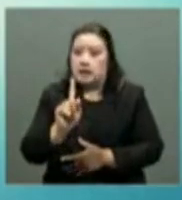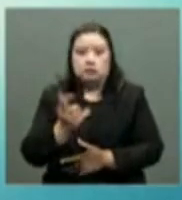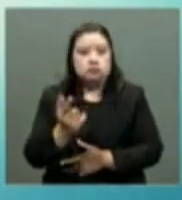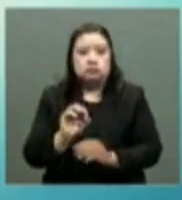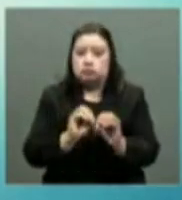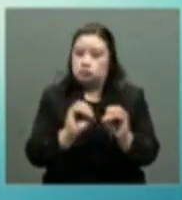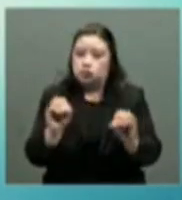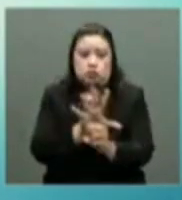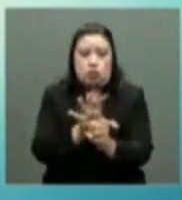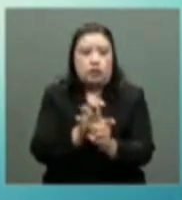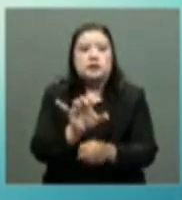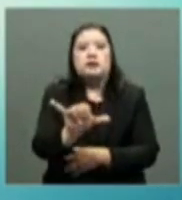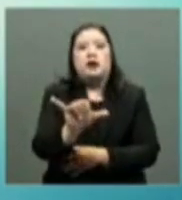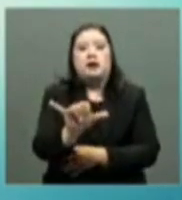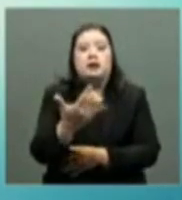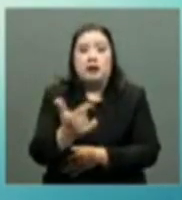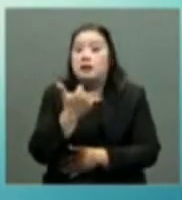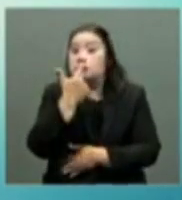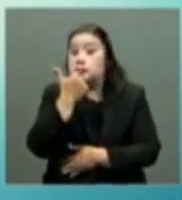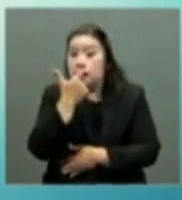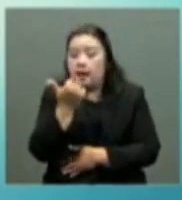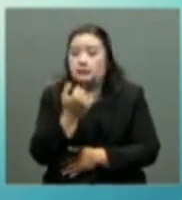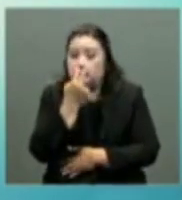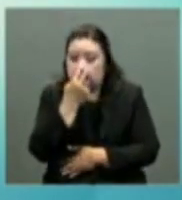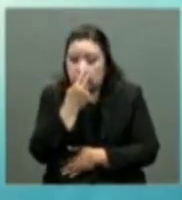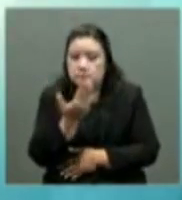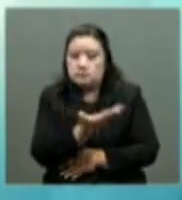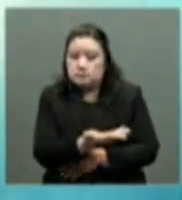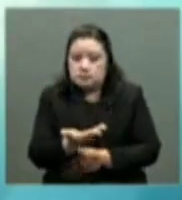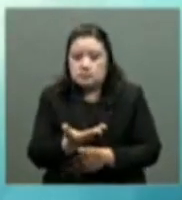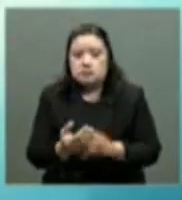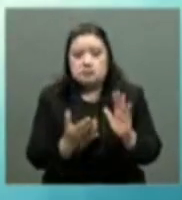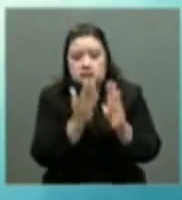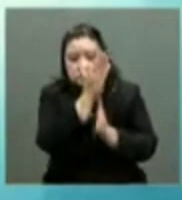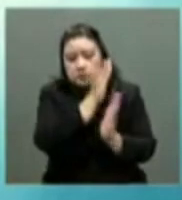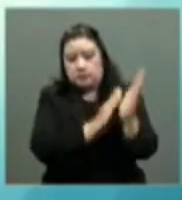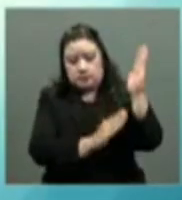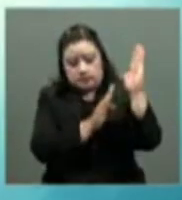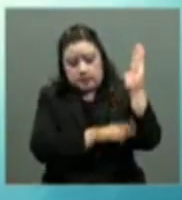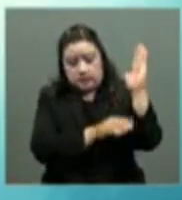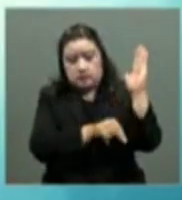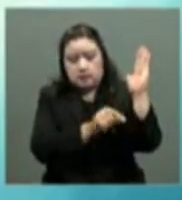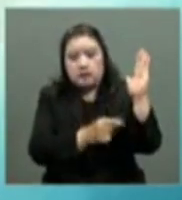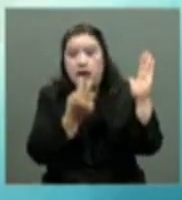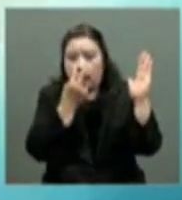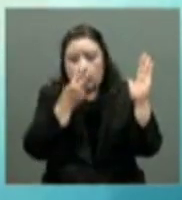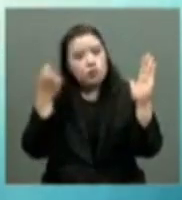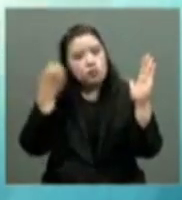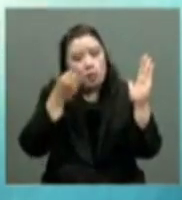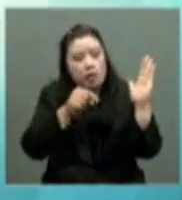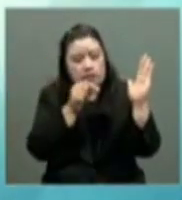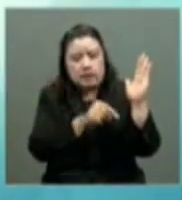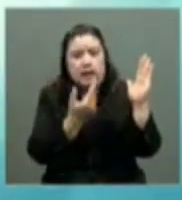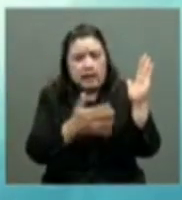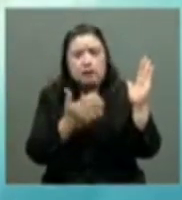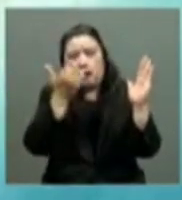ครับส่วนสีแดงทั้งหลายที่กระจายเป็นจุดๆทั้งหลายเนี่ยอันนี้ก็ยังเป็นภาพเดิมๆที่เรายังเห็นภา